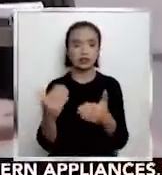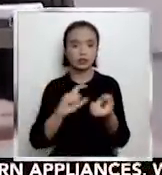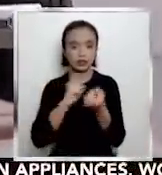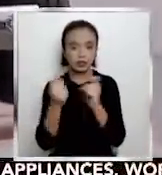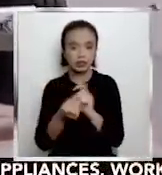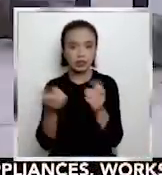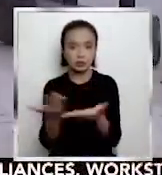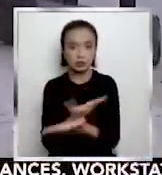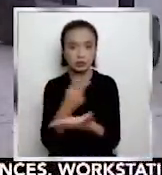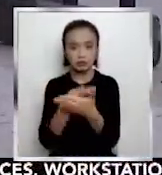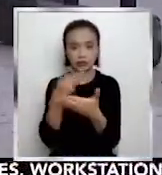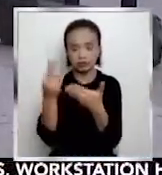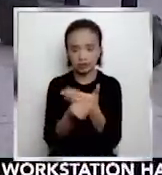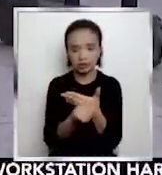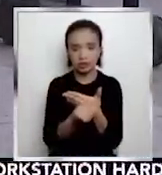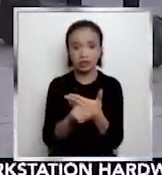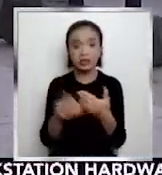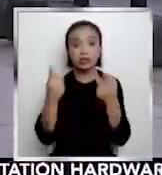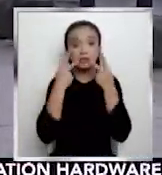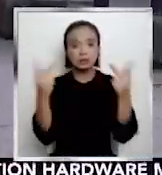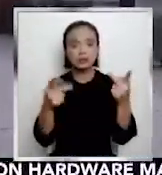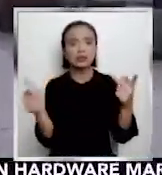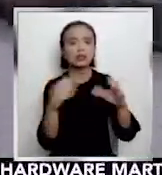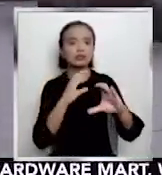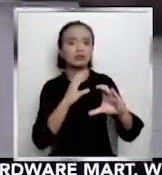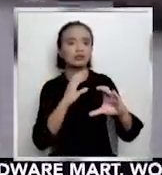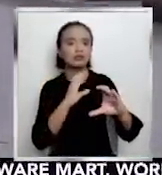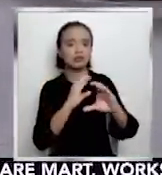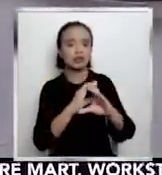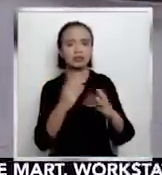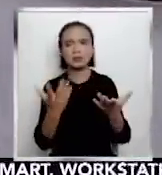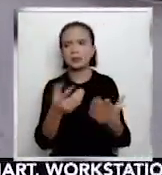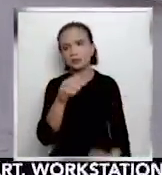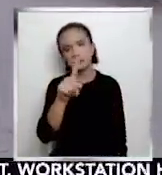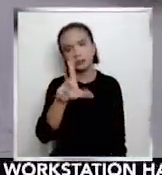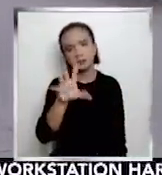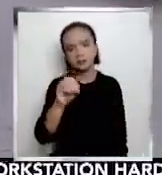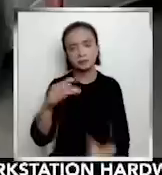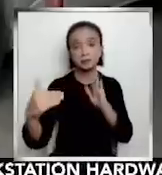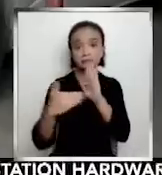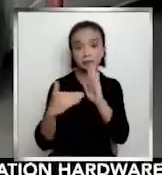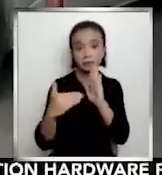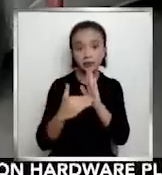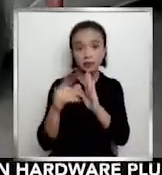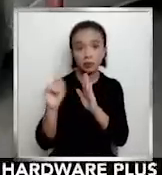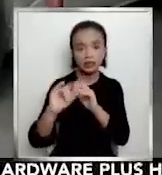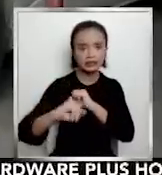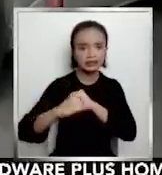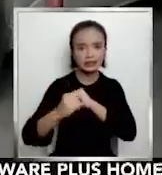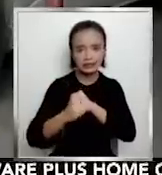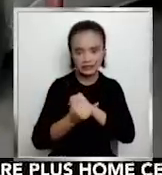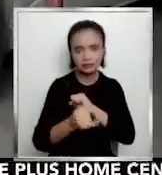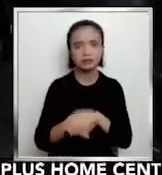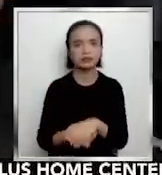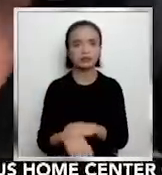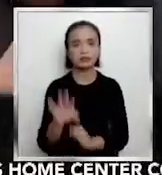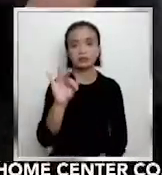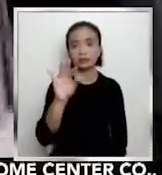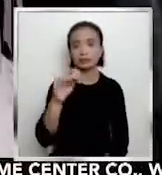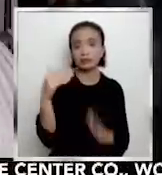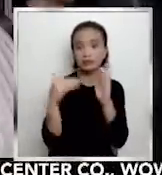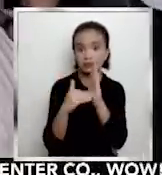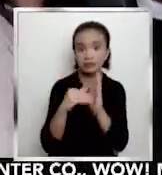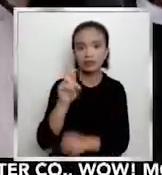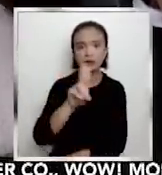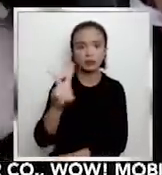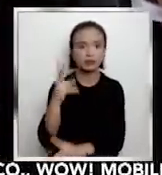sasakyan, target nila na makonsolidate ang lampas 150,000 na mga units ng mga jeep at abot 19,000 units ng mga UV